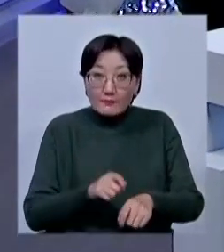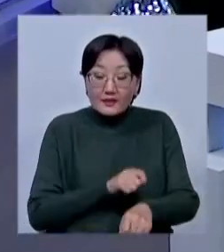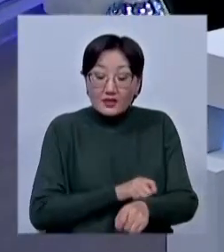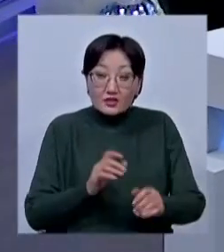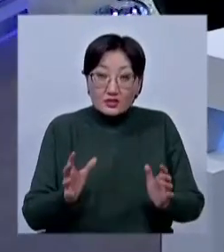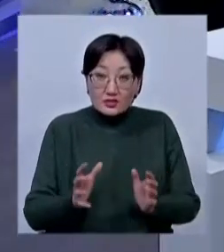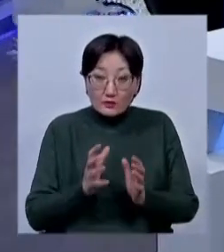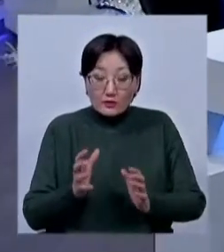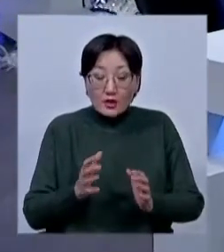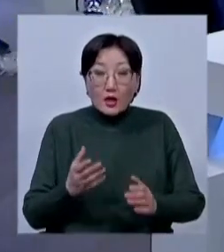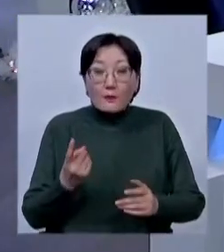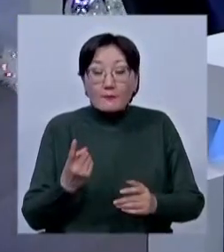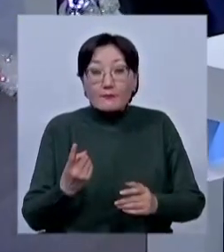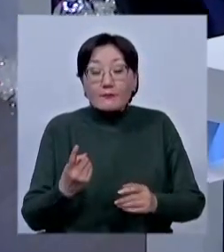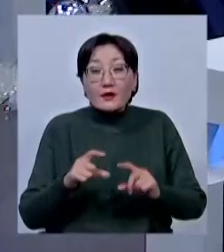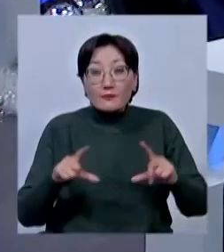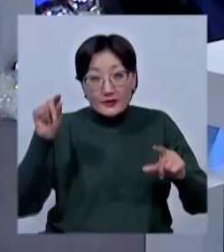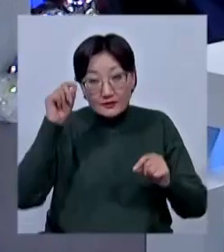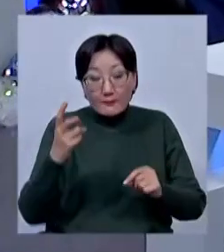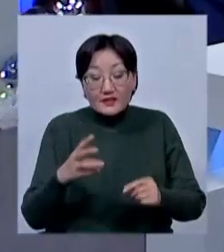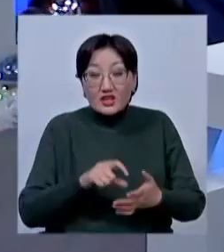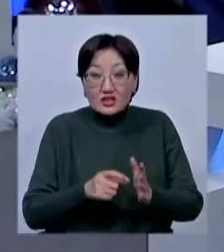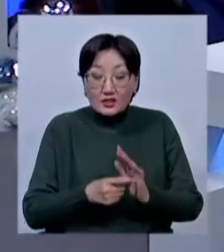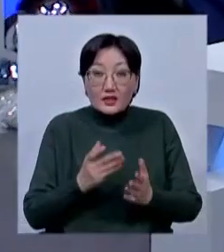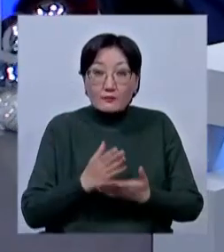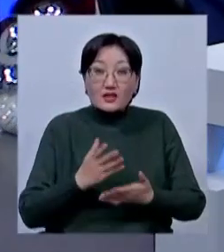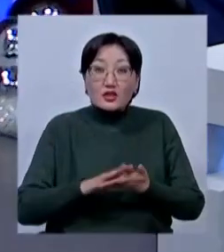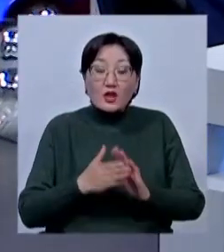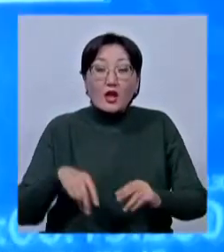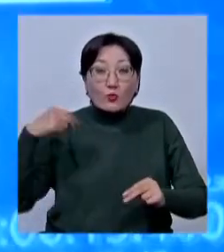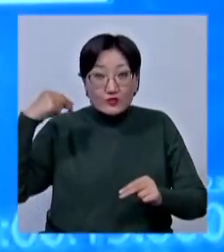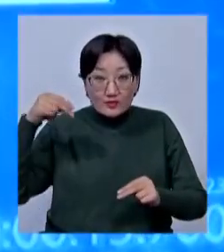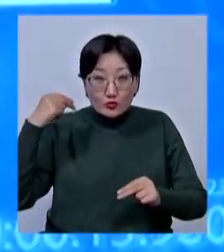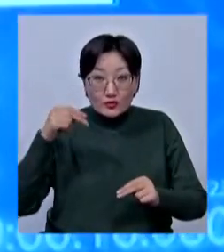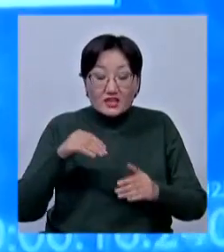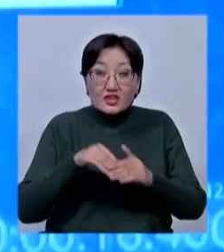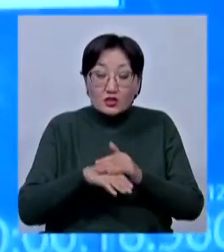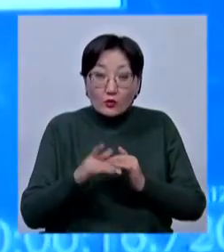бір мектепте бірнеше класс болса, олардың жаңағы үзіліске шығу уақыты